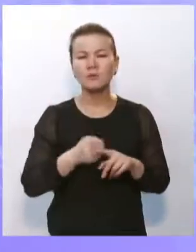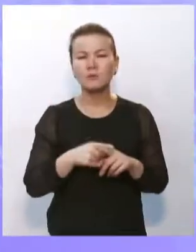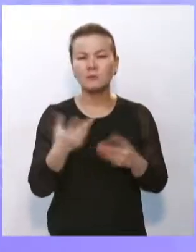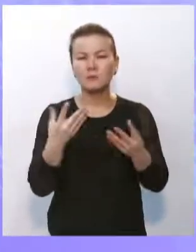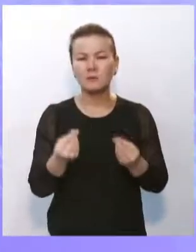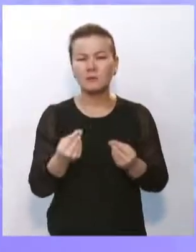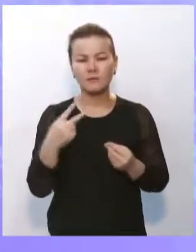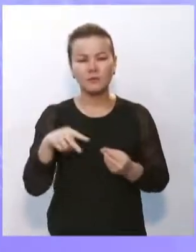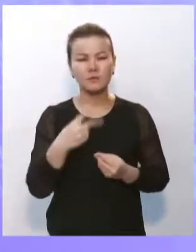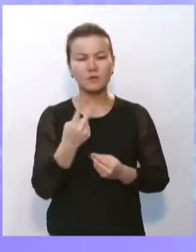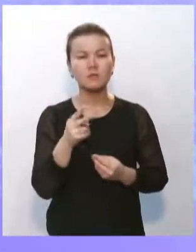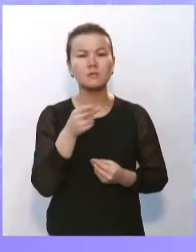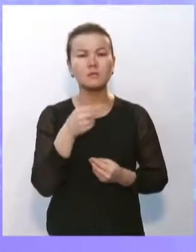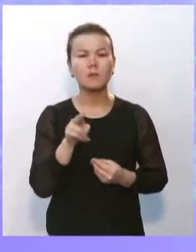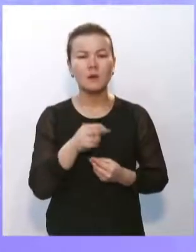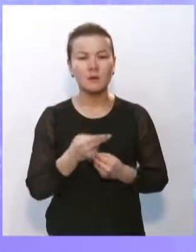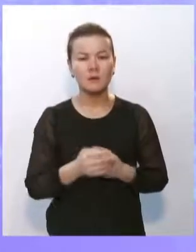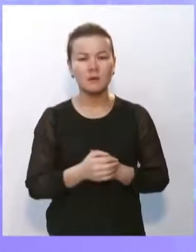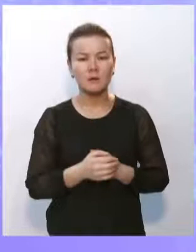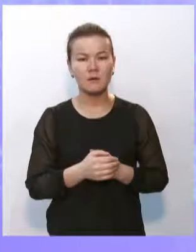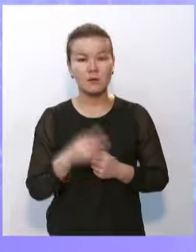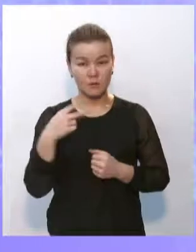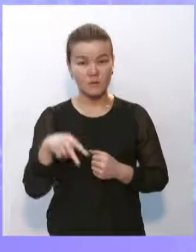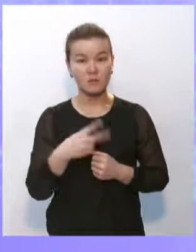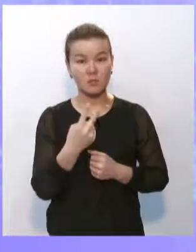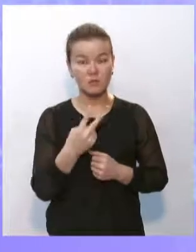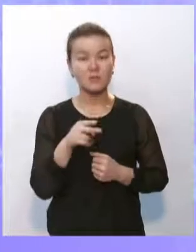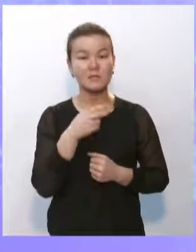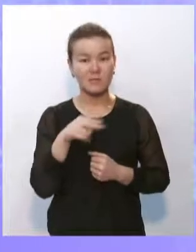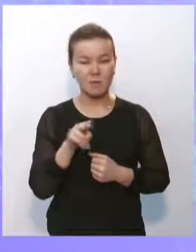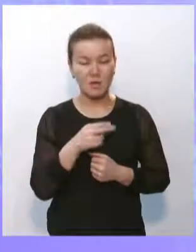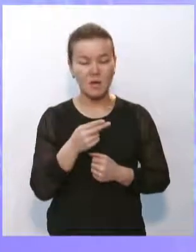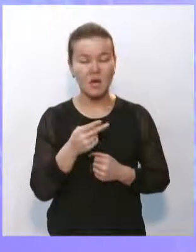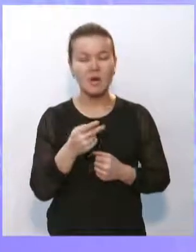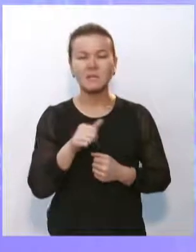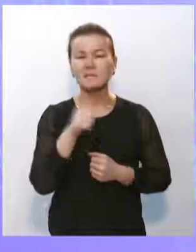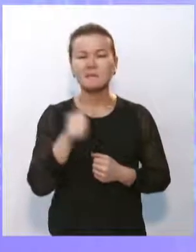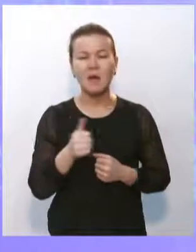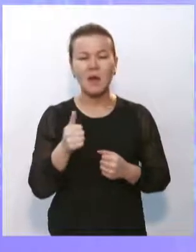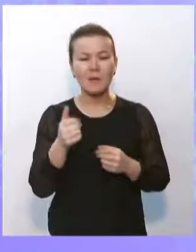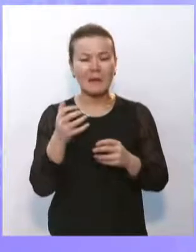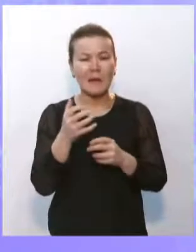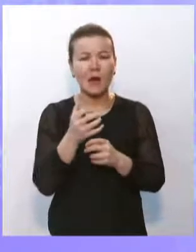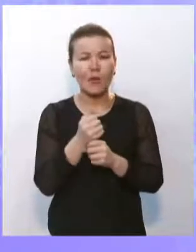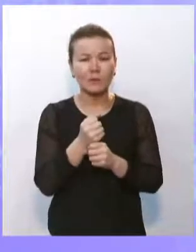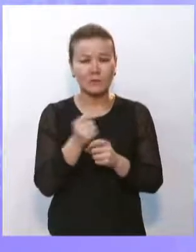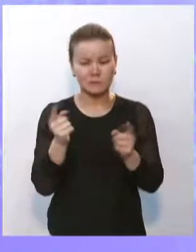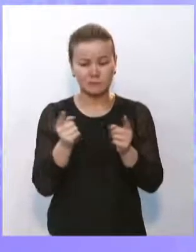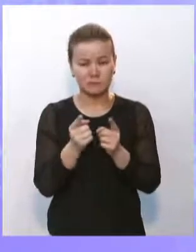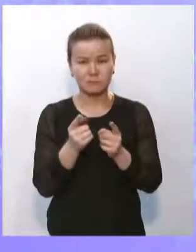22 декабря 22 декабря самый короткий день